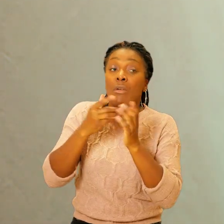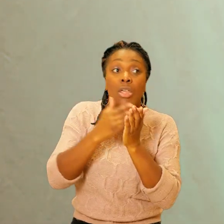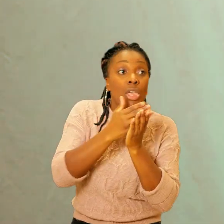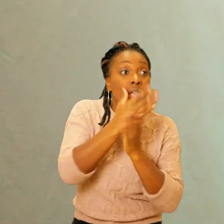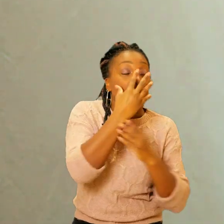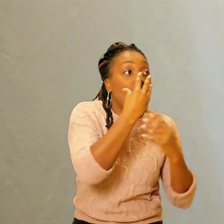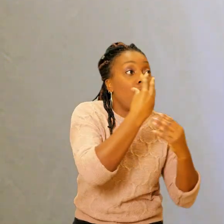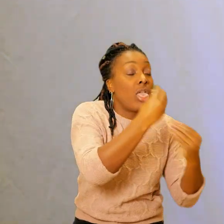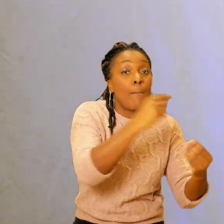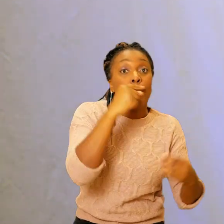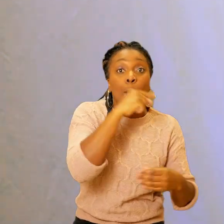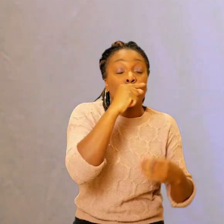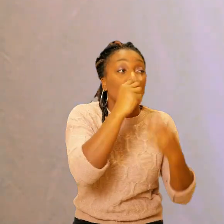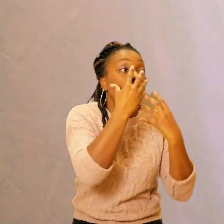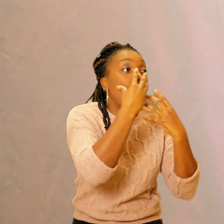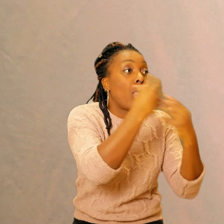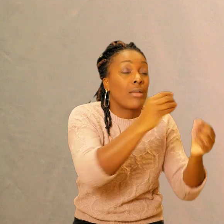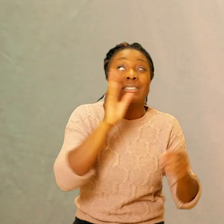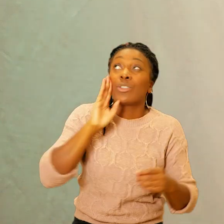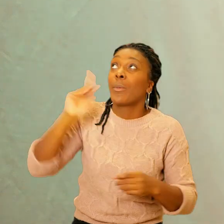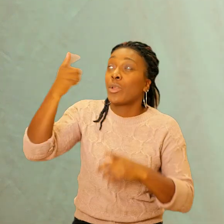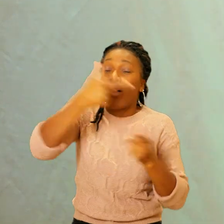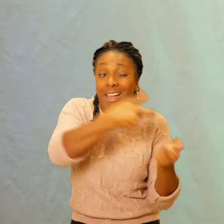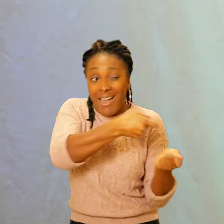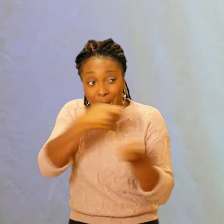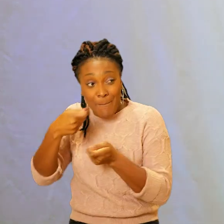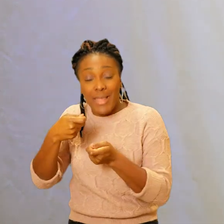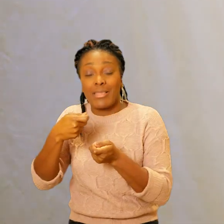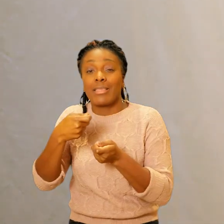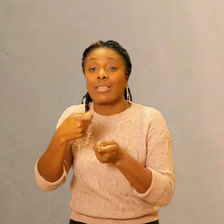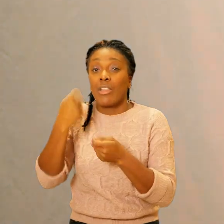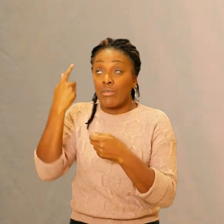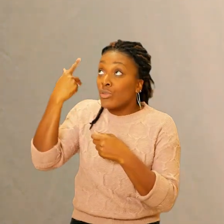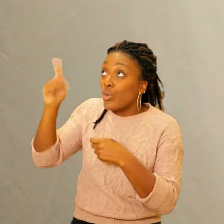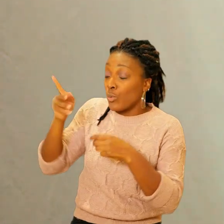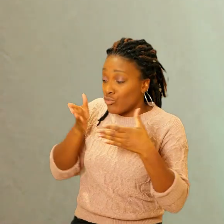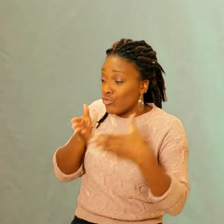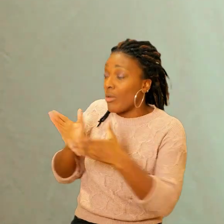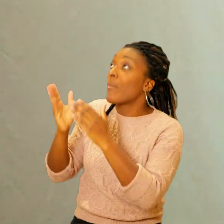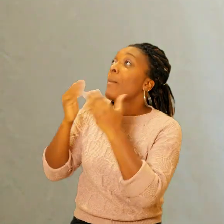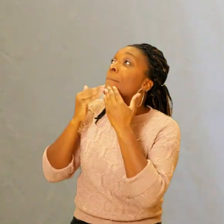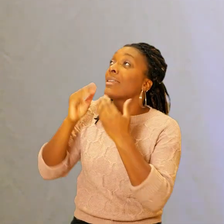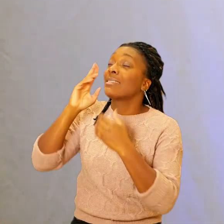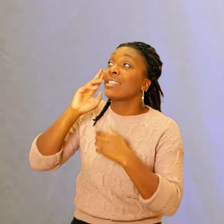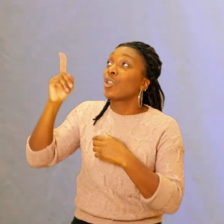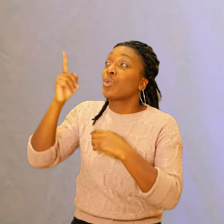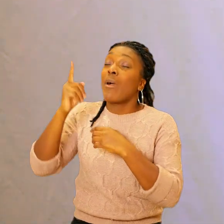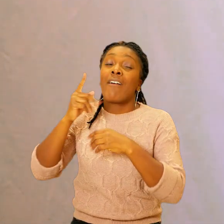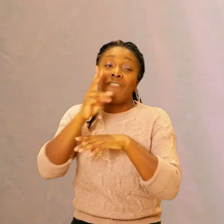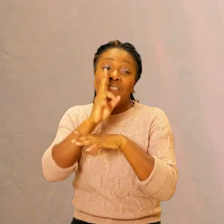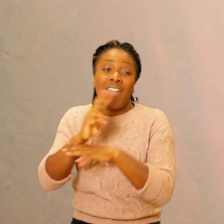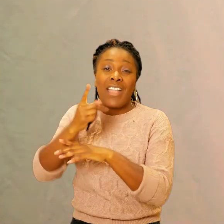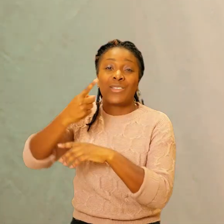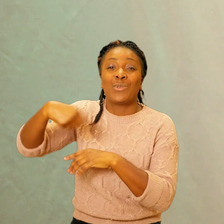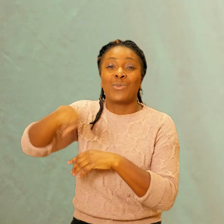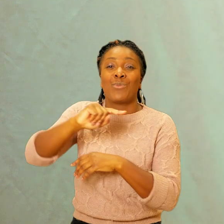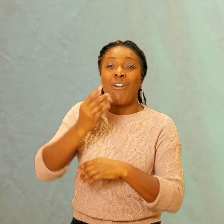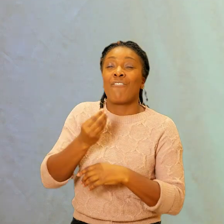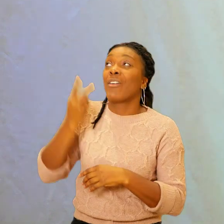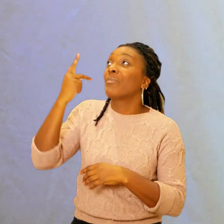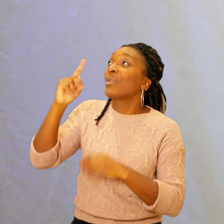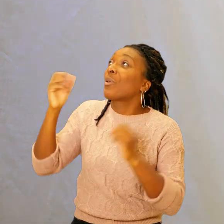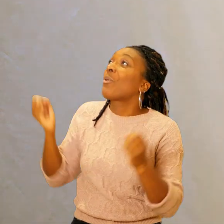l'a suivi. Seigneur, ramène-le dans ta voix aujourd'hui. Merci Seigneur, parce que tu veilles sur tes enfants et tu les gardes précieusement.